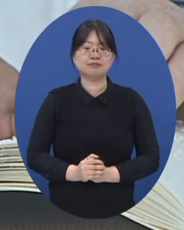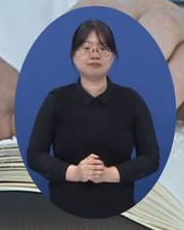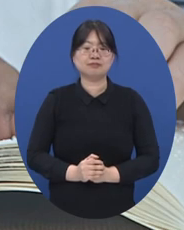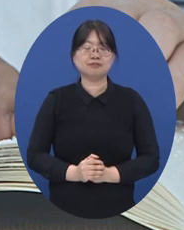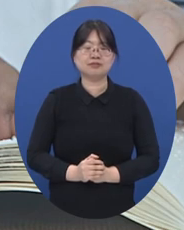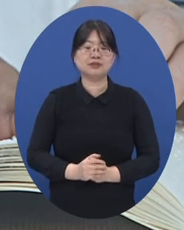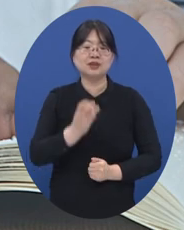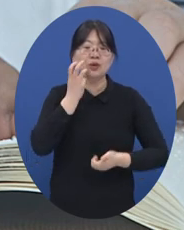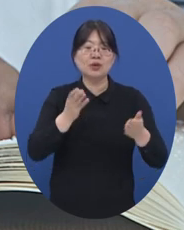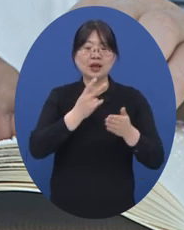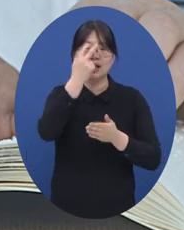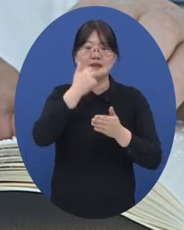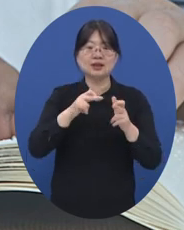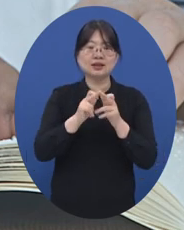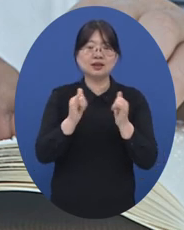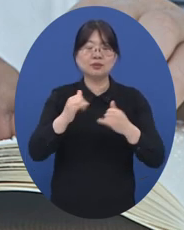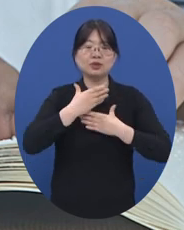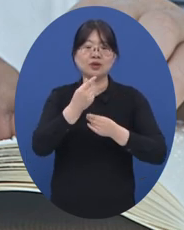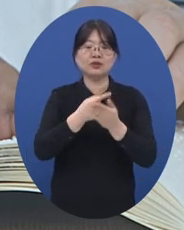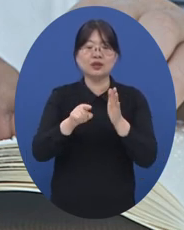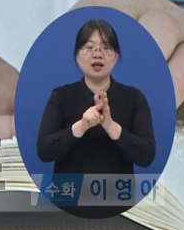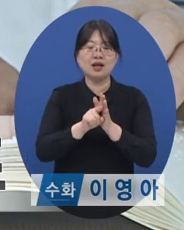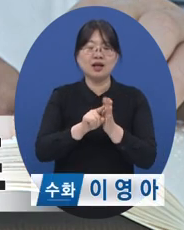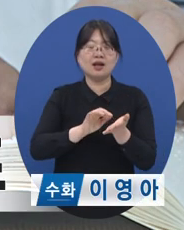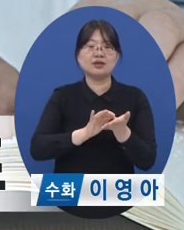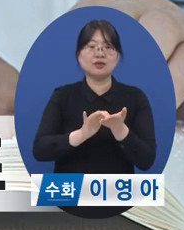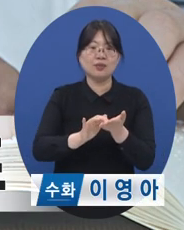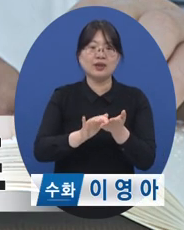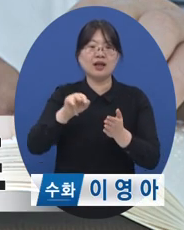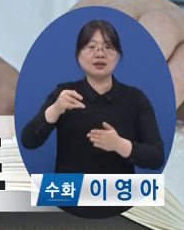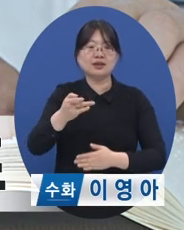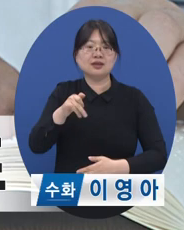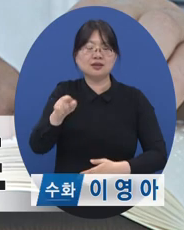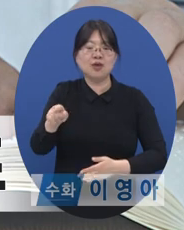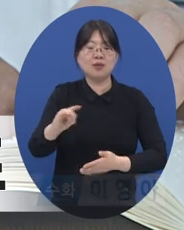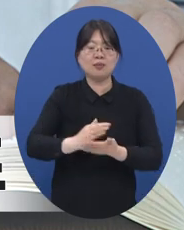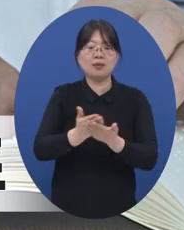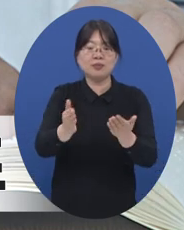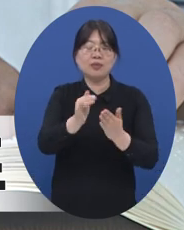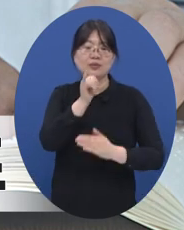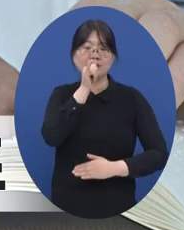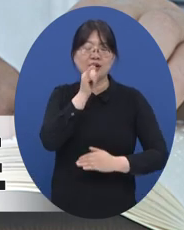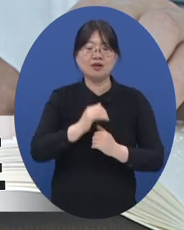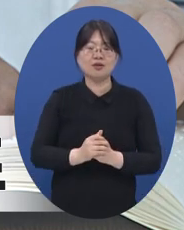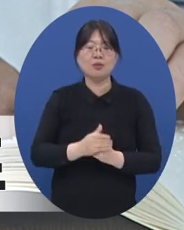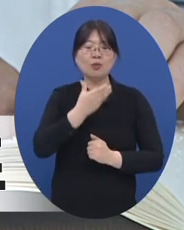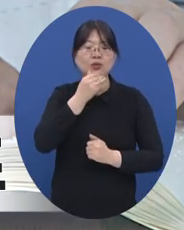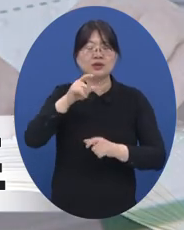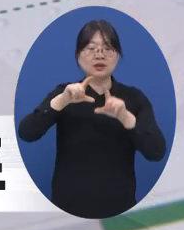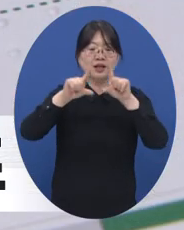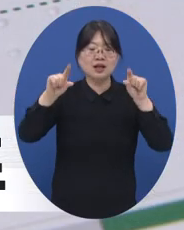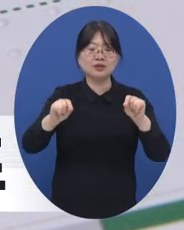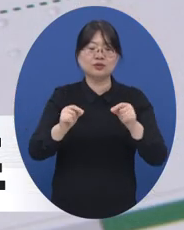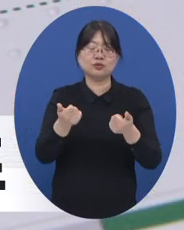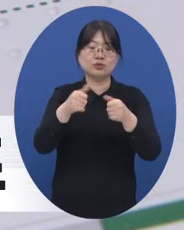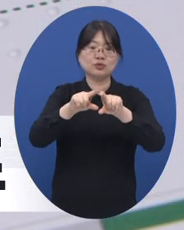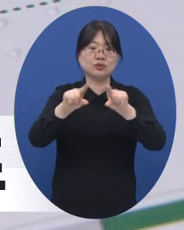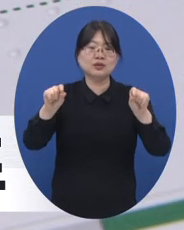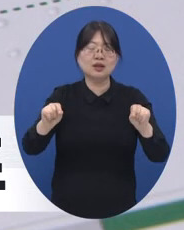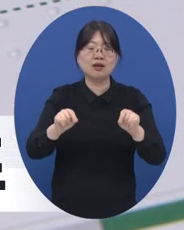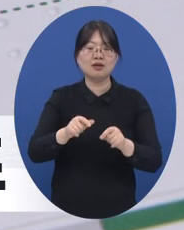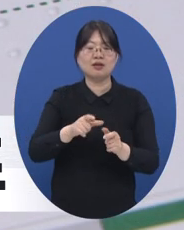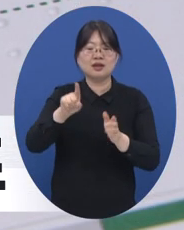경기도가 시각장애인 편의를 위한 점자 스티커를 배포했습니다 이 점차 스티커는 복지카드 와 주민등록증